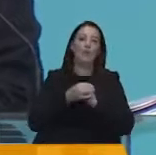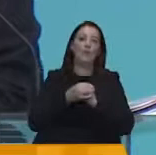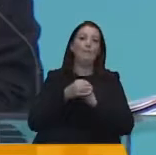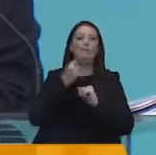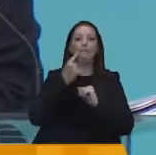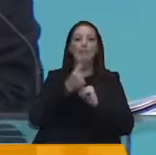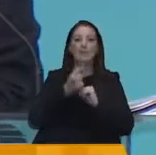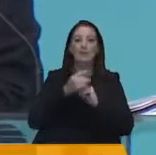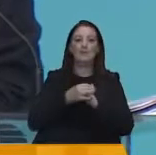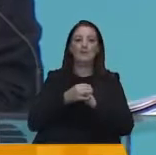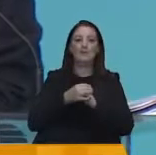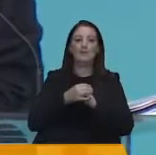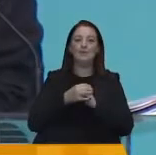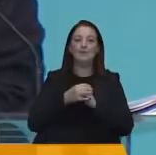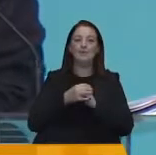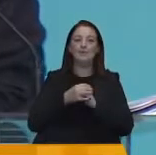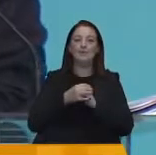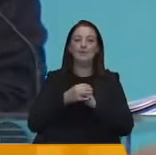Bir.